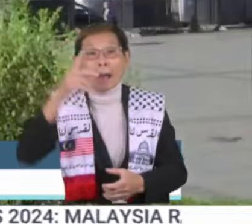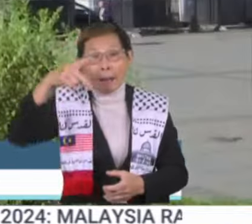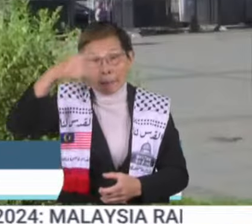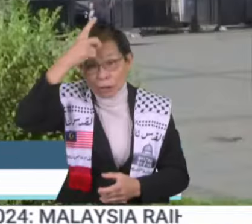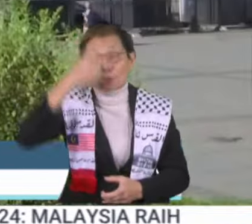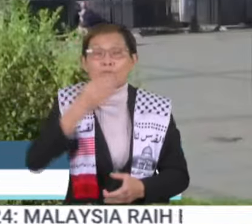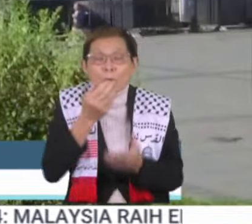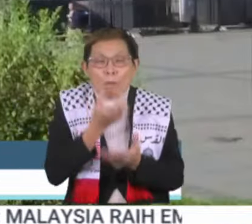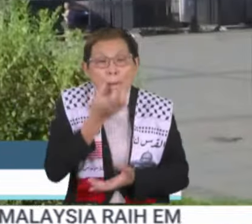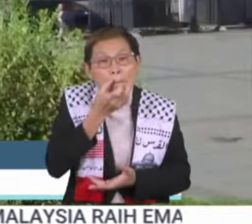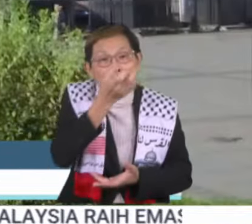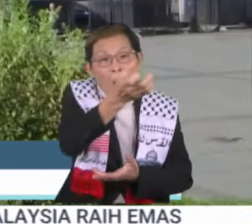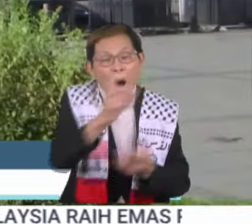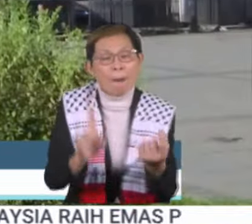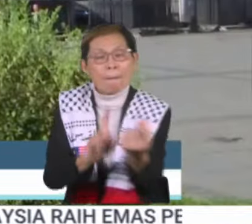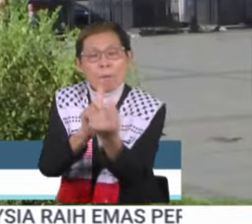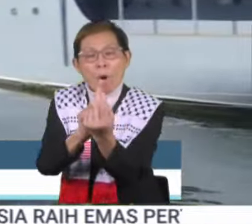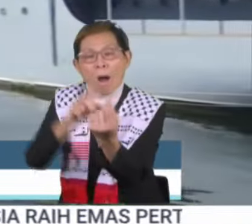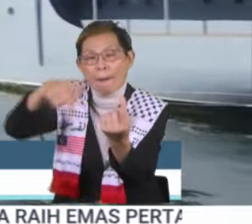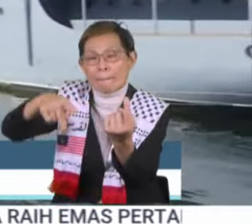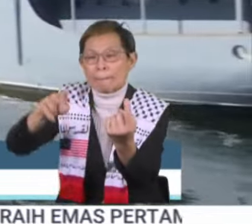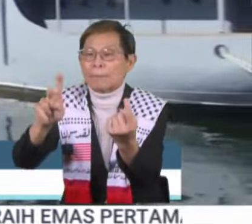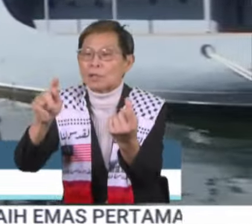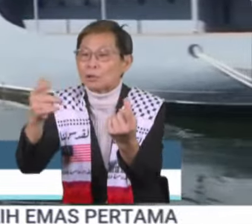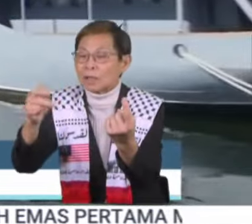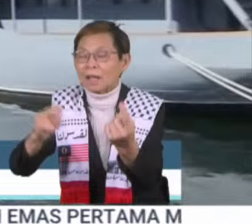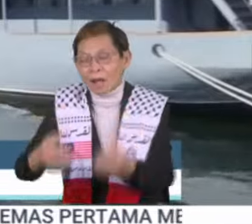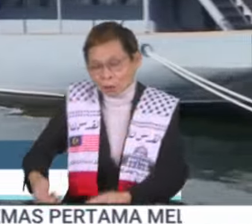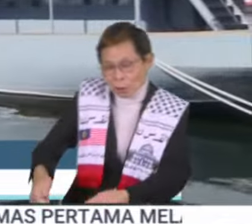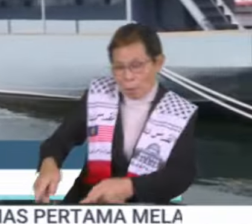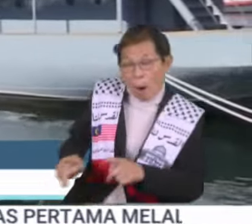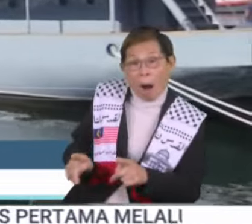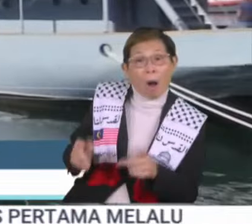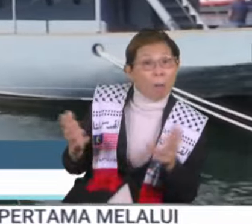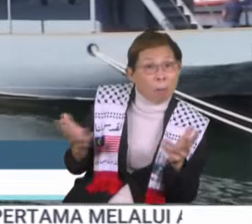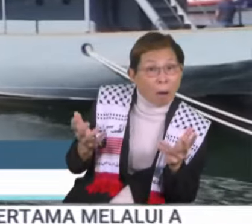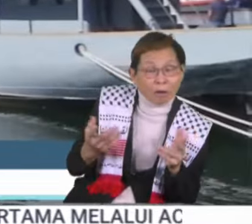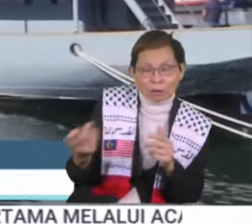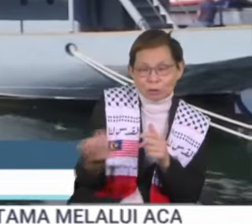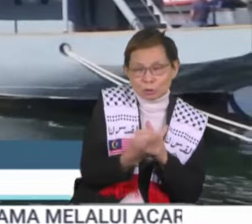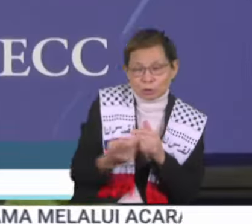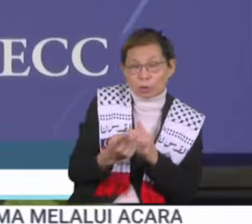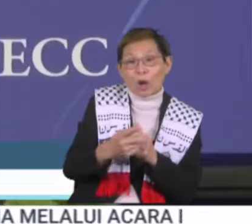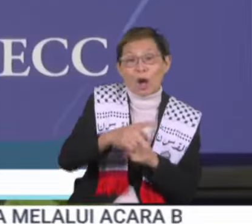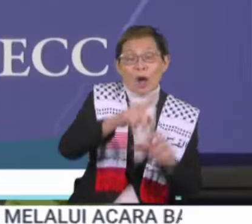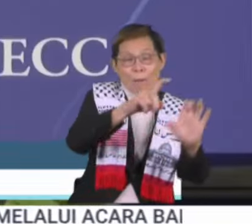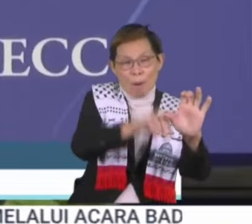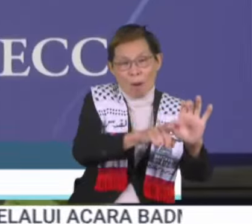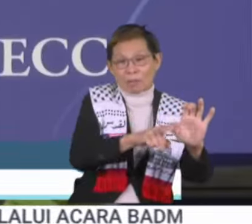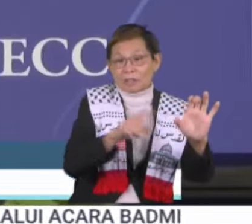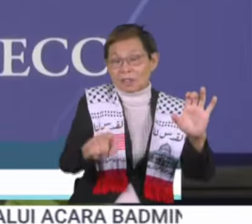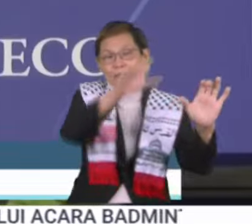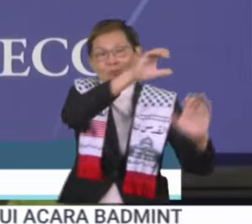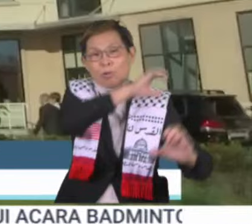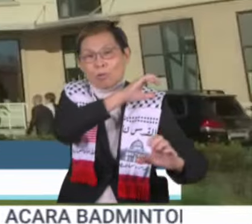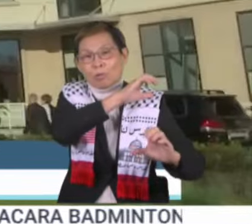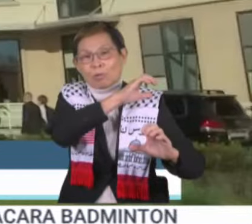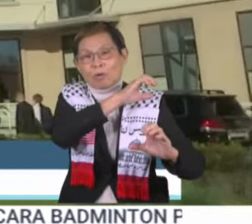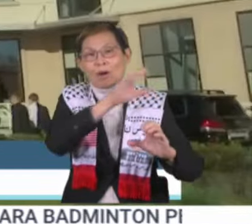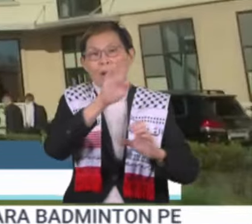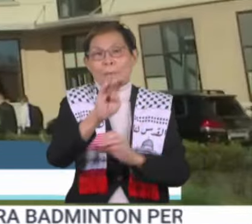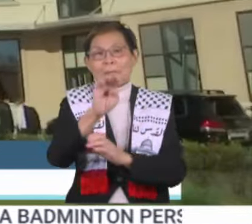Menteri dalam pertemuan dengan Putin. Kesempatan diambil susulan kedudukan Moskow selaku pengerusi